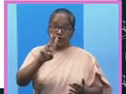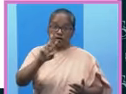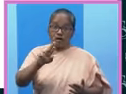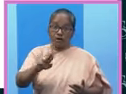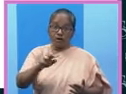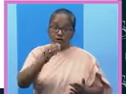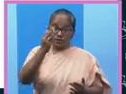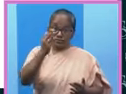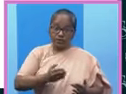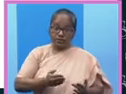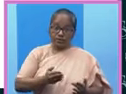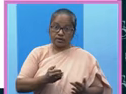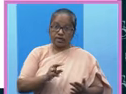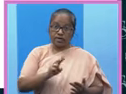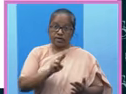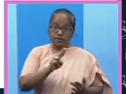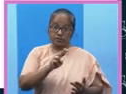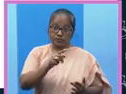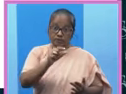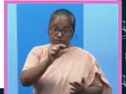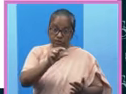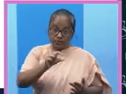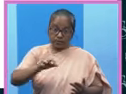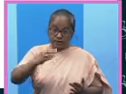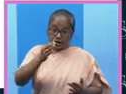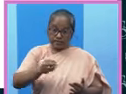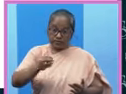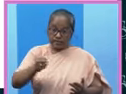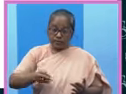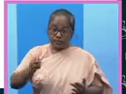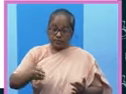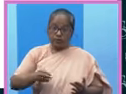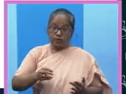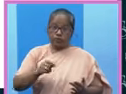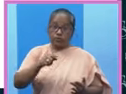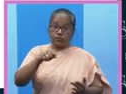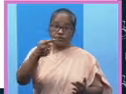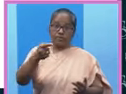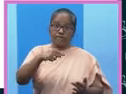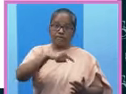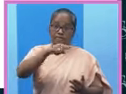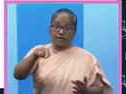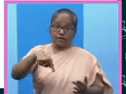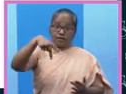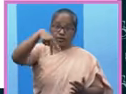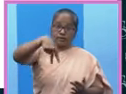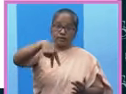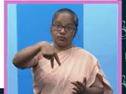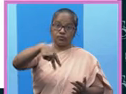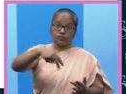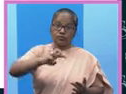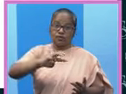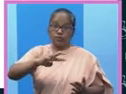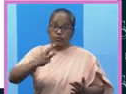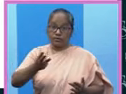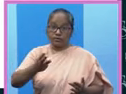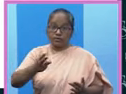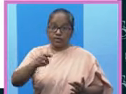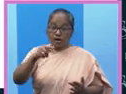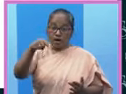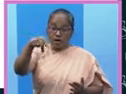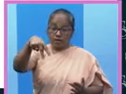வெட்டி ஆரங்கள் மற்றும் வட்ட பகுதியின் ஒரு பகுதி, இதனால் அடைபடக்கூடிய ஒரு பகுதியை வட்டக்கோண பகுதி என்று சொன்னோம். ஆரங்கள்